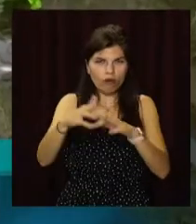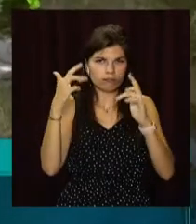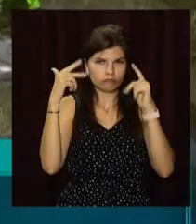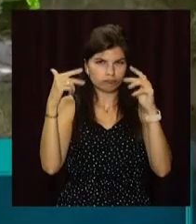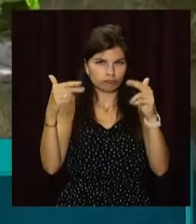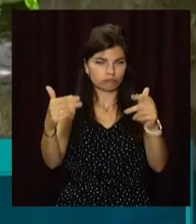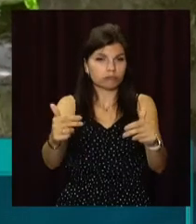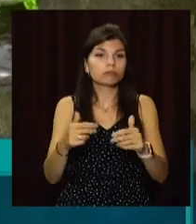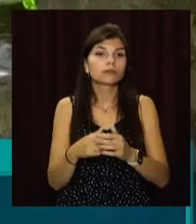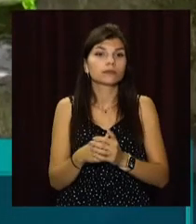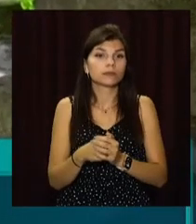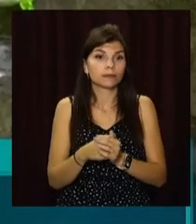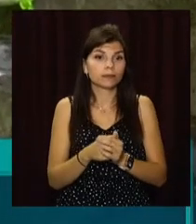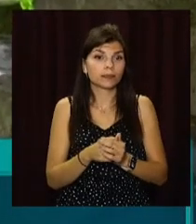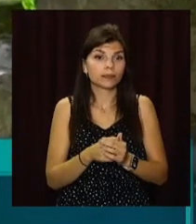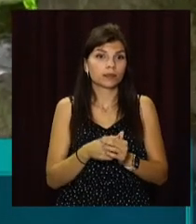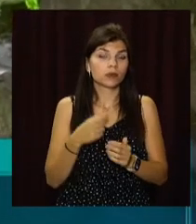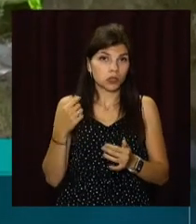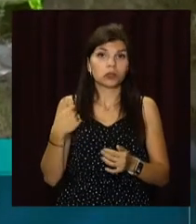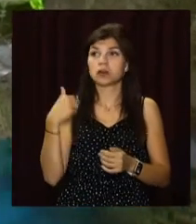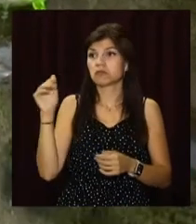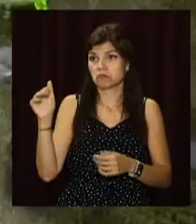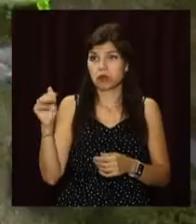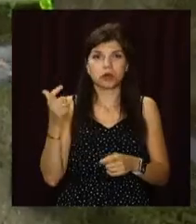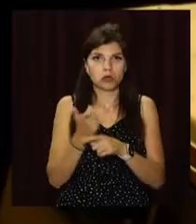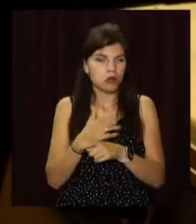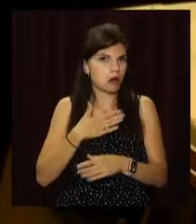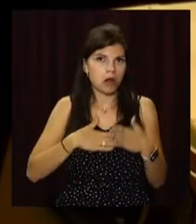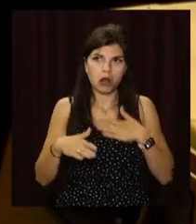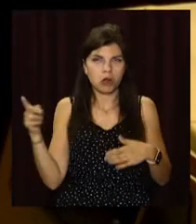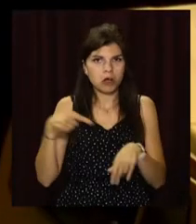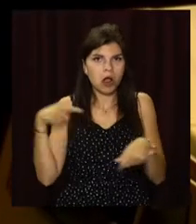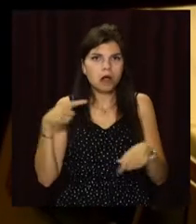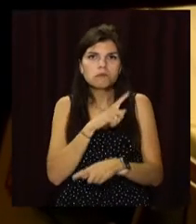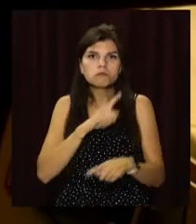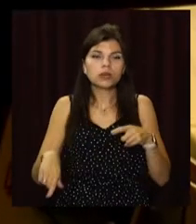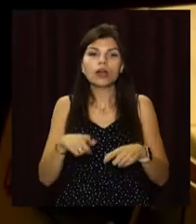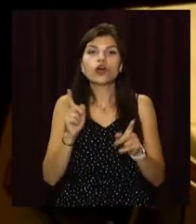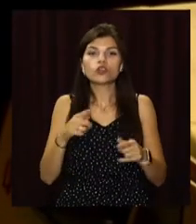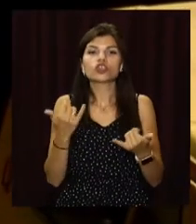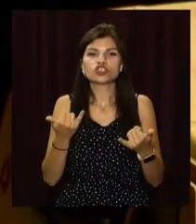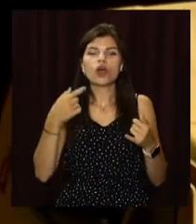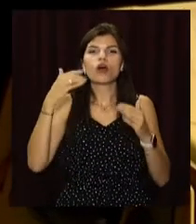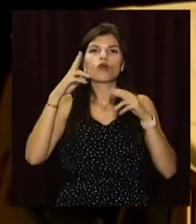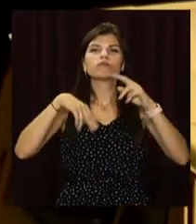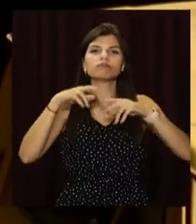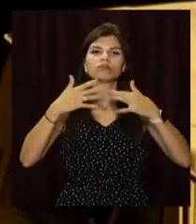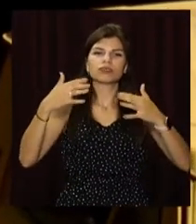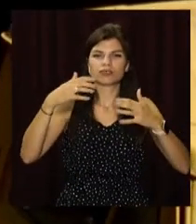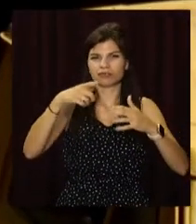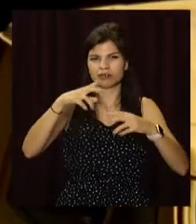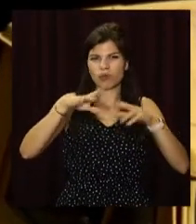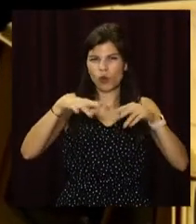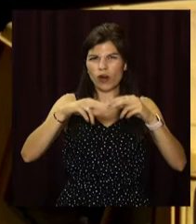начала протекать, и на ЕНА среагировали. Я очень рада. Також комунальники вивозять зараз будівельне сміття, що викидають люди